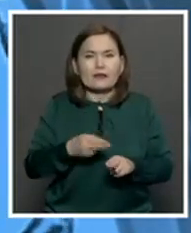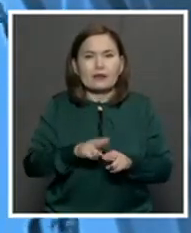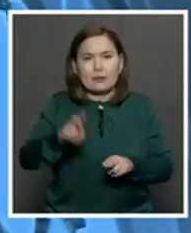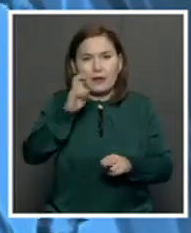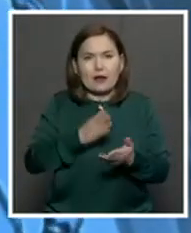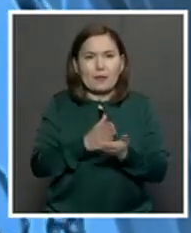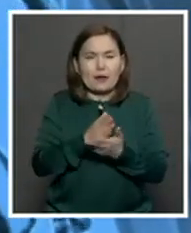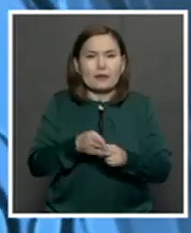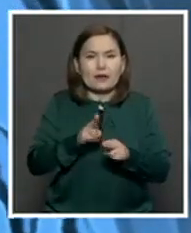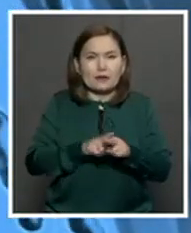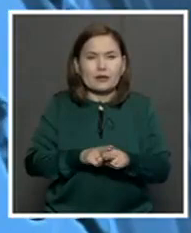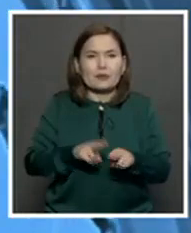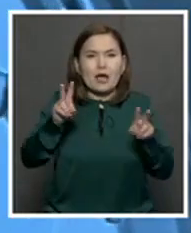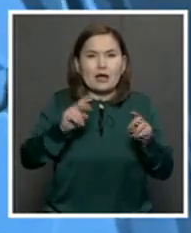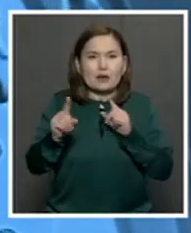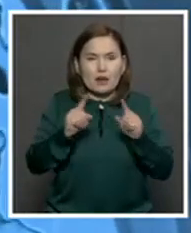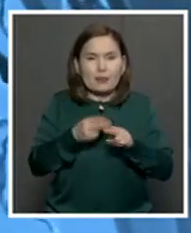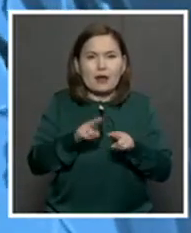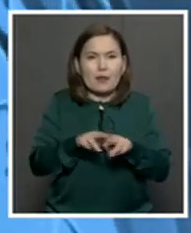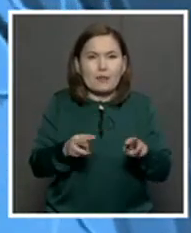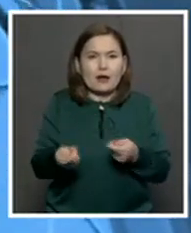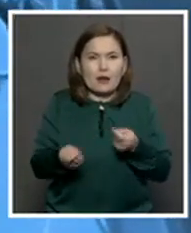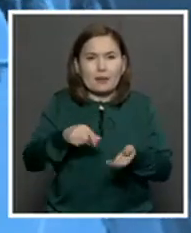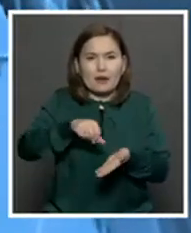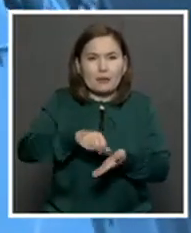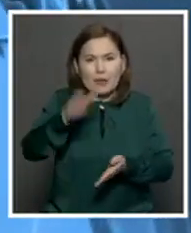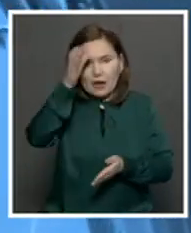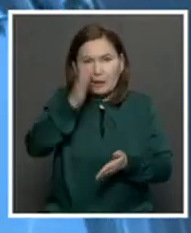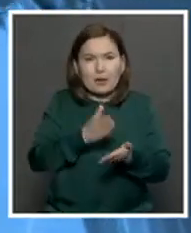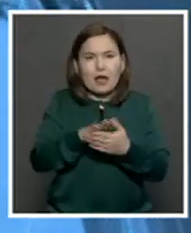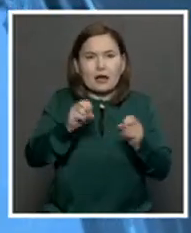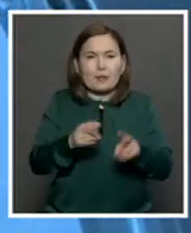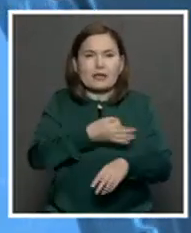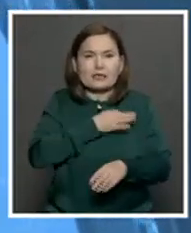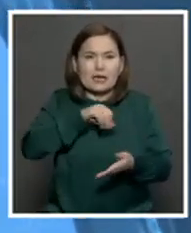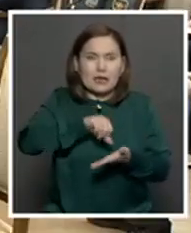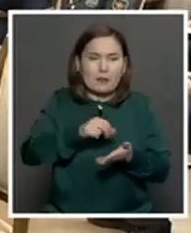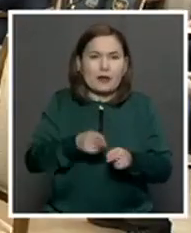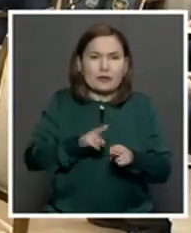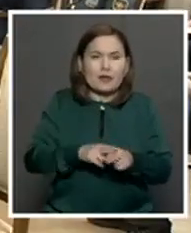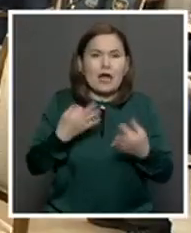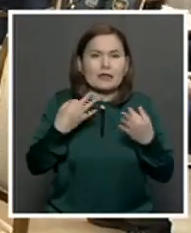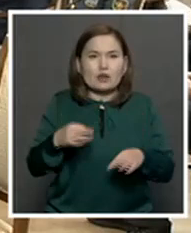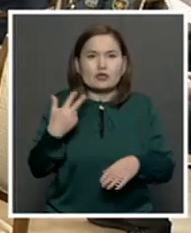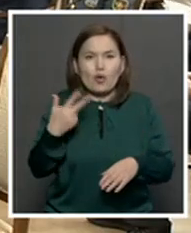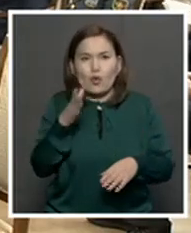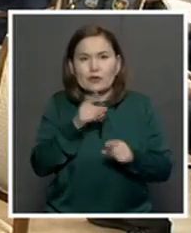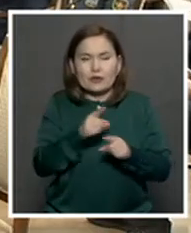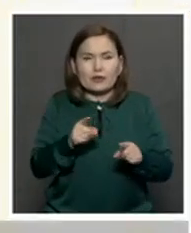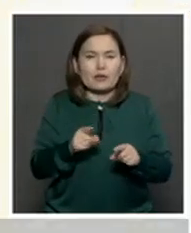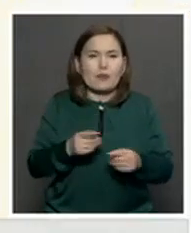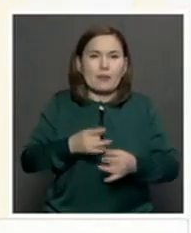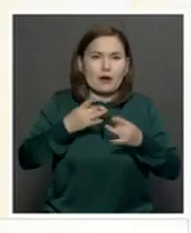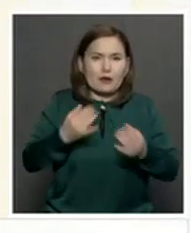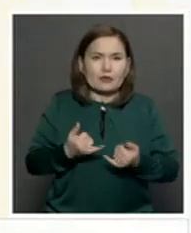қоғам қайраткері деген атаумен өткен жиынға билік өкілдері, ғылыми қызметкерлер мен заңгерлер қатысты. Іс-шара тәуелсіздіктің 30 жылдығы аясында